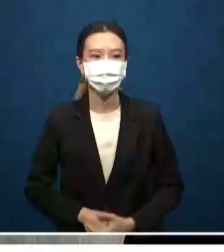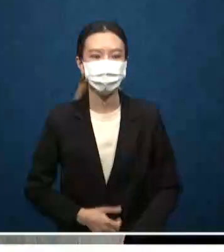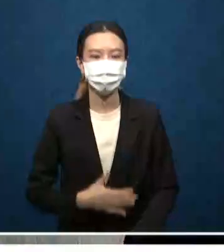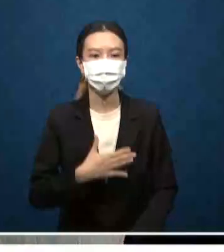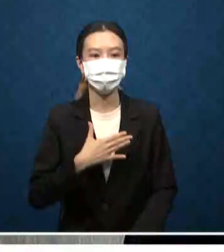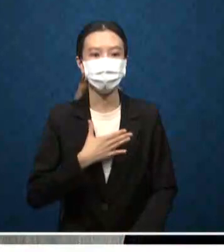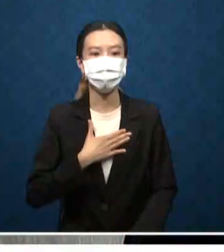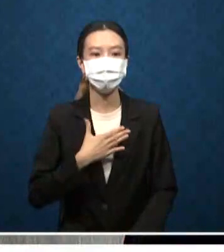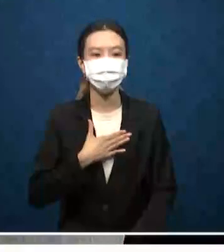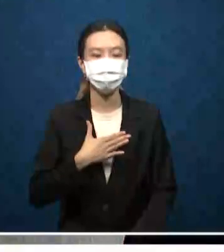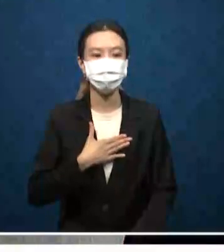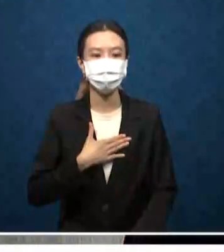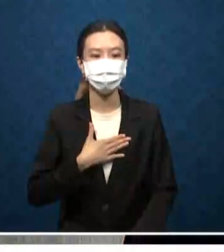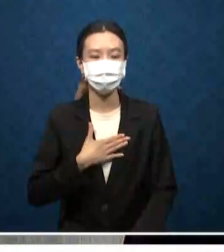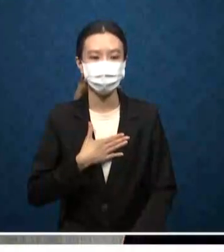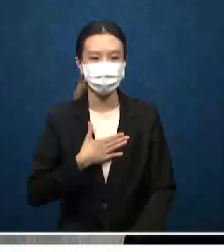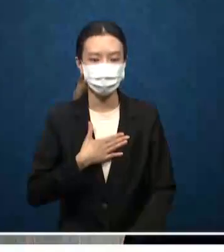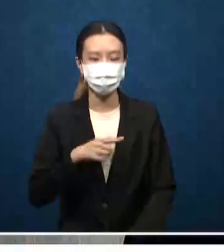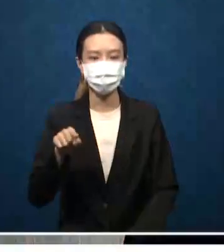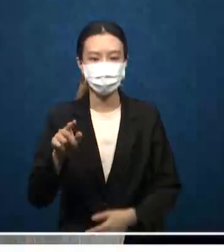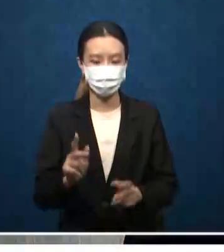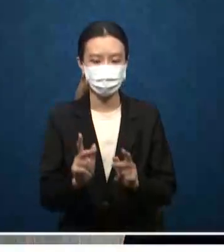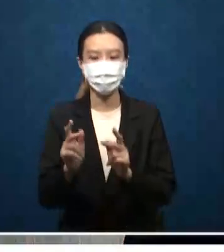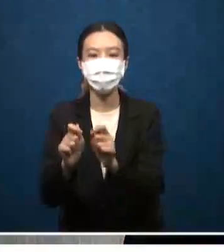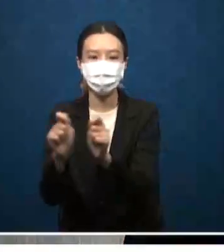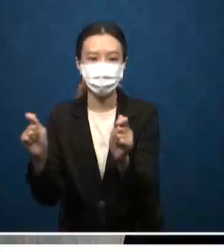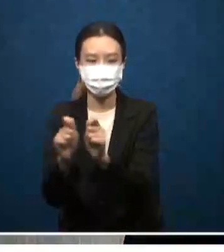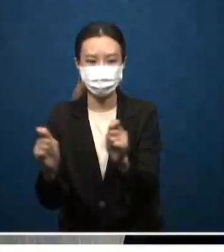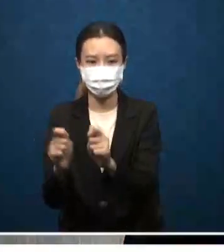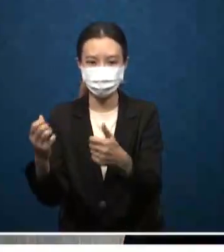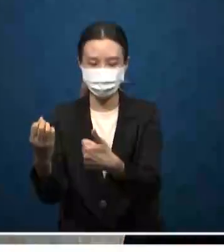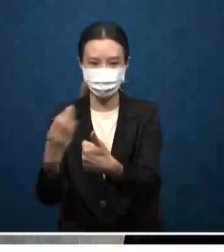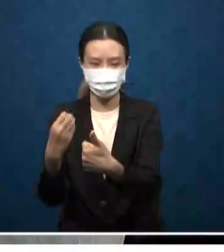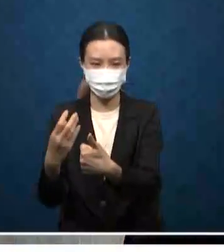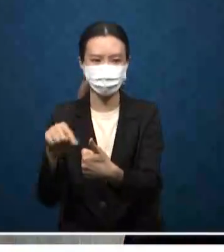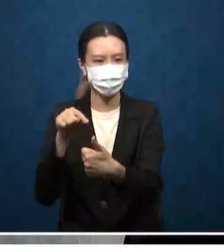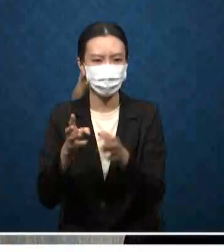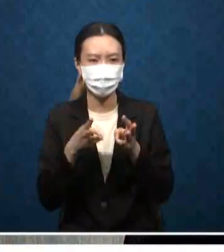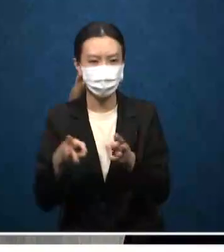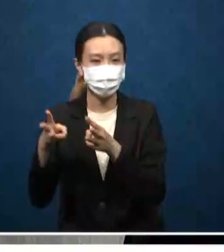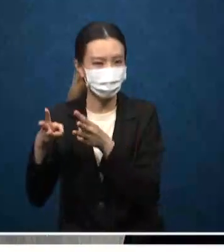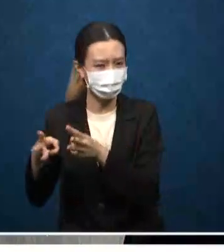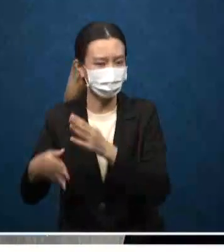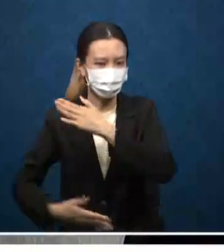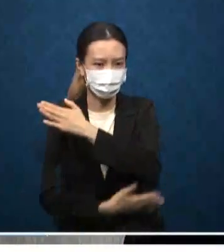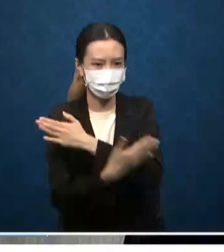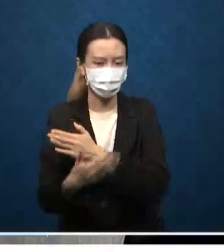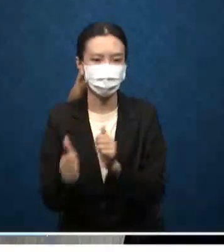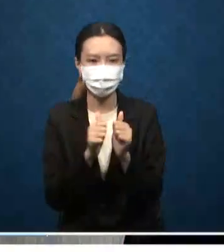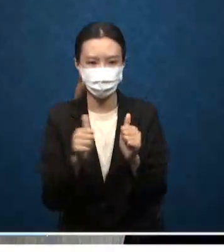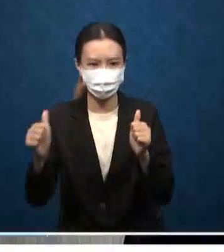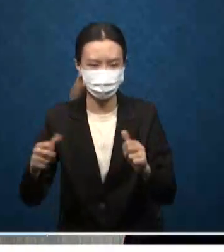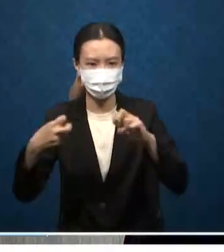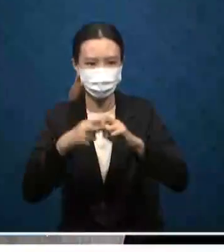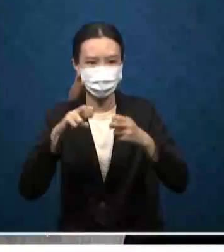ว่าก่อนอื่นเนี่ยข้อเสนอแนะของคณะอนุกก็ถือว่าเป็นทางเลือกแล้วก็เป็นโอกาสดีในการที่จะแก้